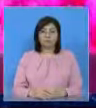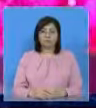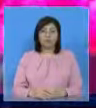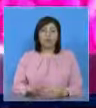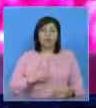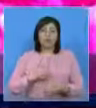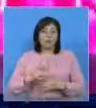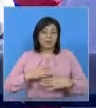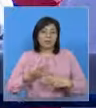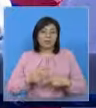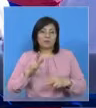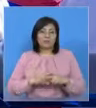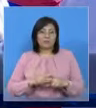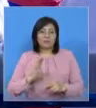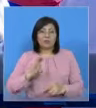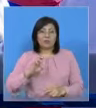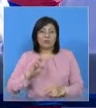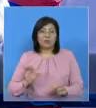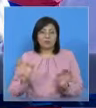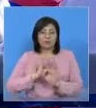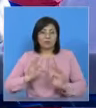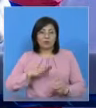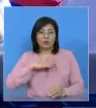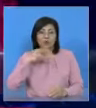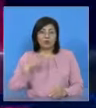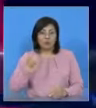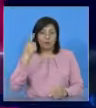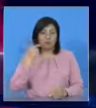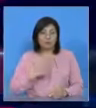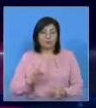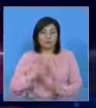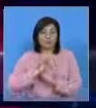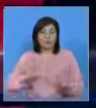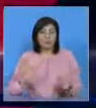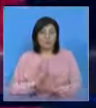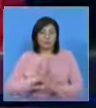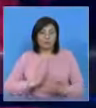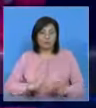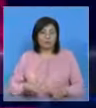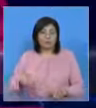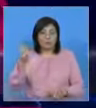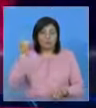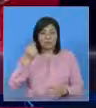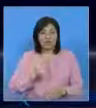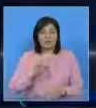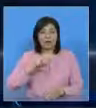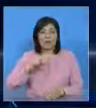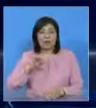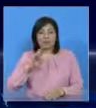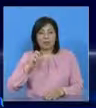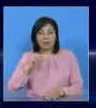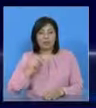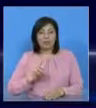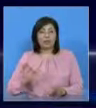Мерекелік концерт кезінде сәт тіреуісінде өнер көрсетіп, көптің көзіне жас алдырып, ерекше әуезді үнімен есте қалған Сапарбай Алтыбайдың жеке